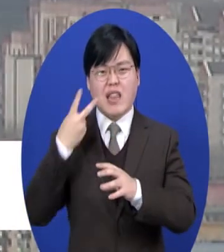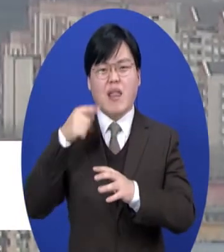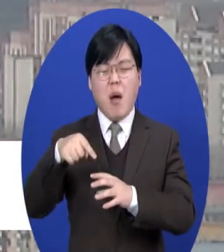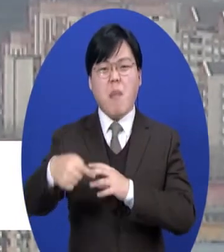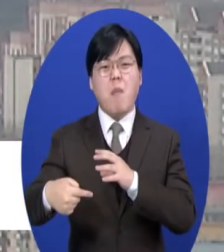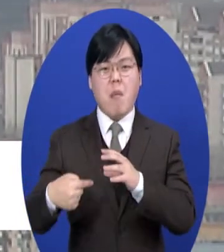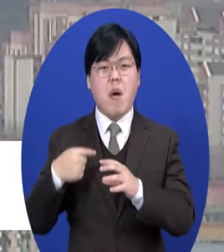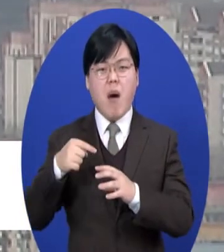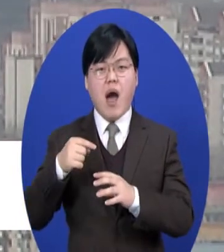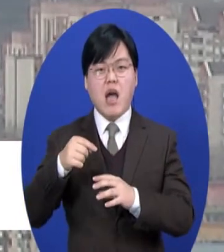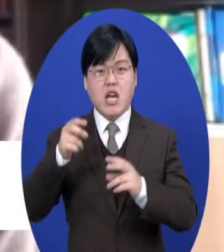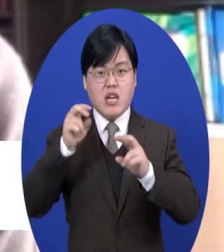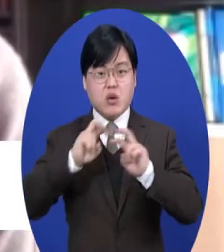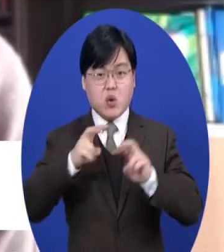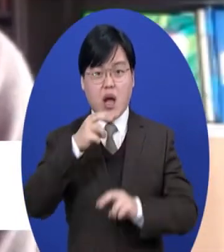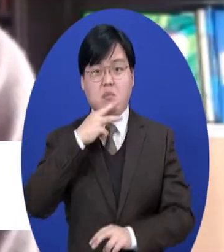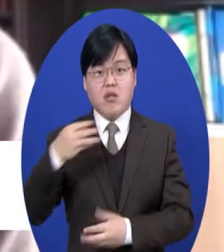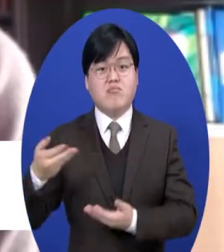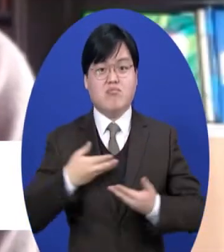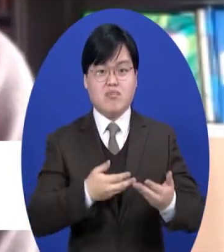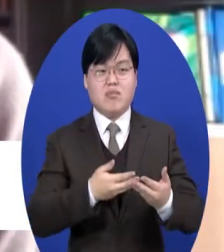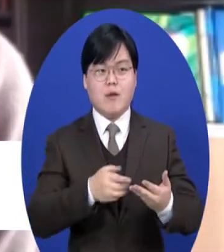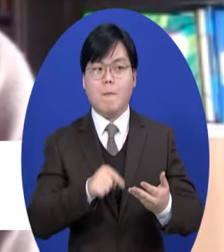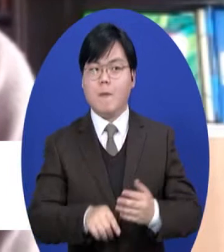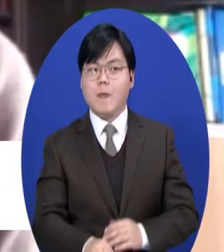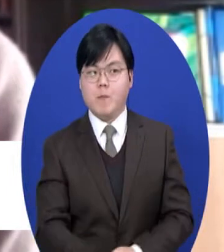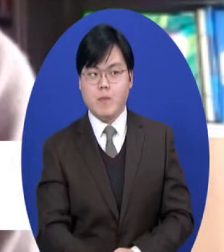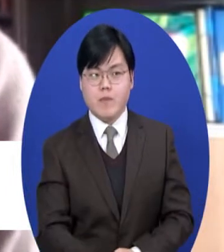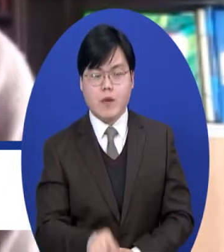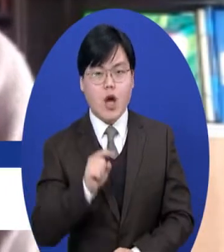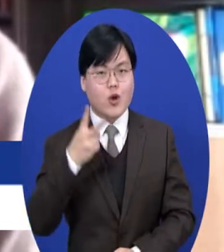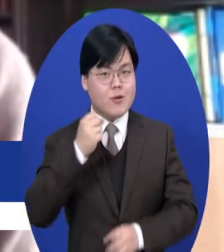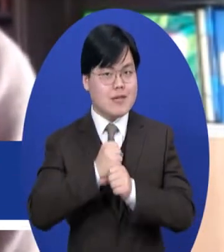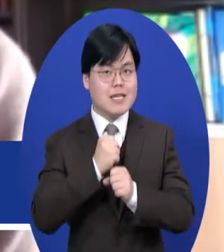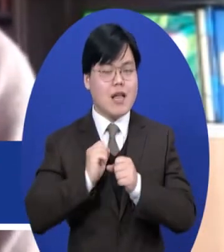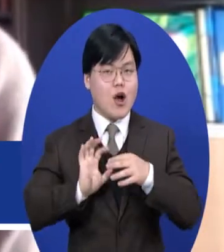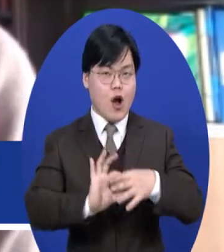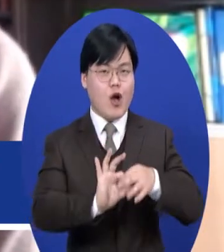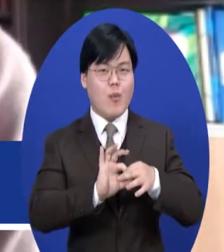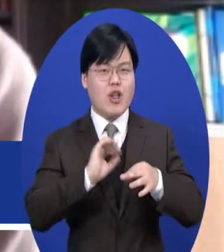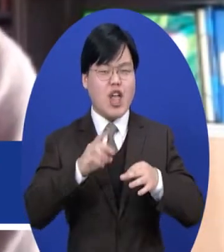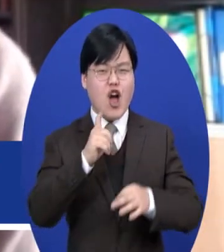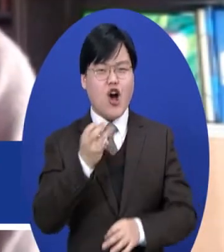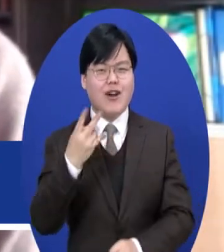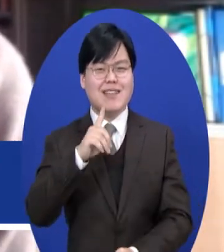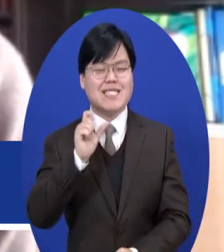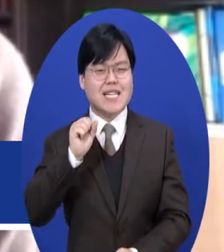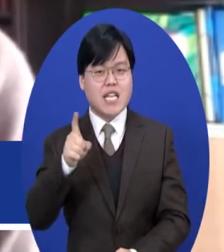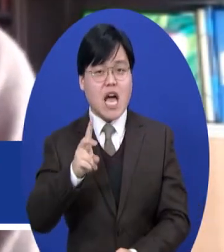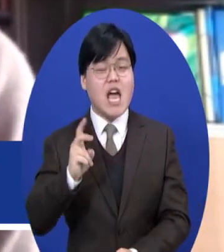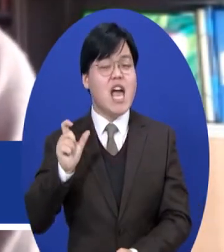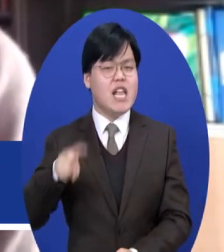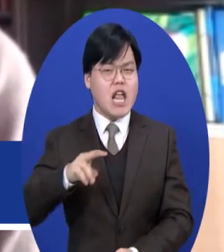гэж шинжээчд тайлбарлаж байна. Хувьцаагаа олон нийтэд нэмэгдсэн болгох энэ үйл ажиллагаатай холбоотой энэ хөрөнгийн зах зээлийн идэвхжилт